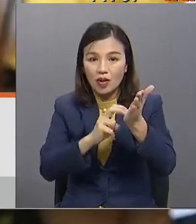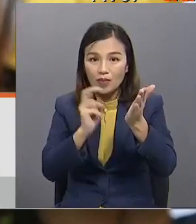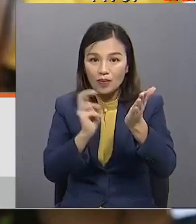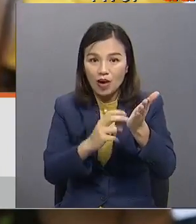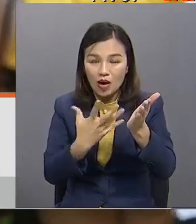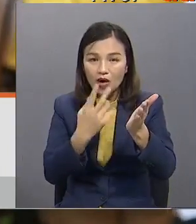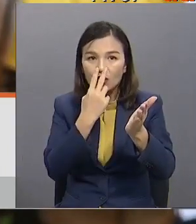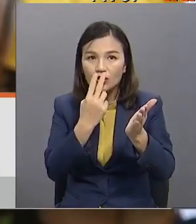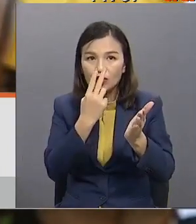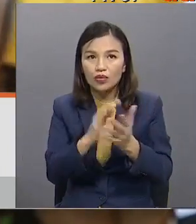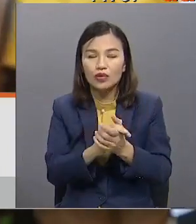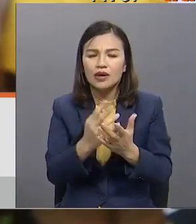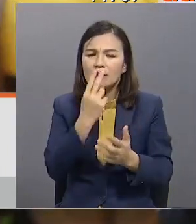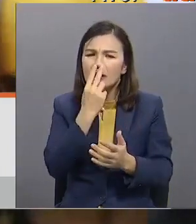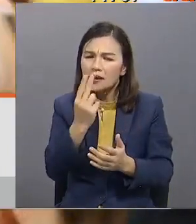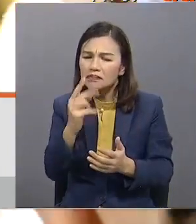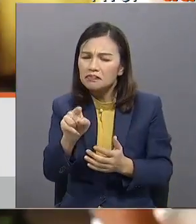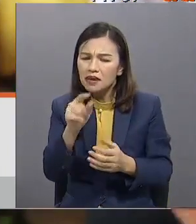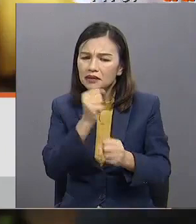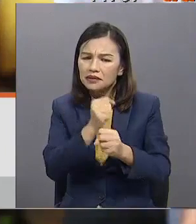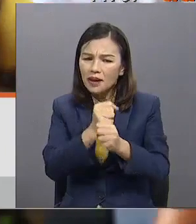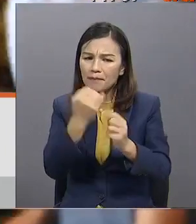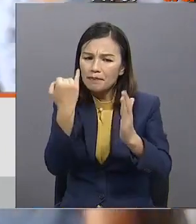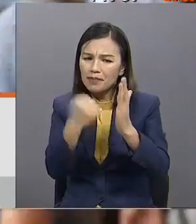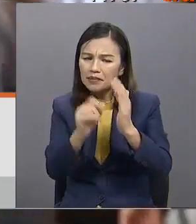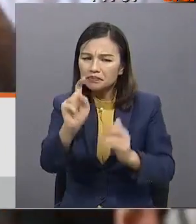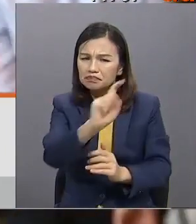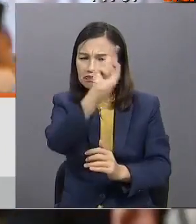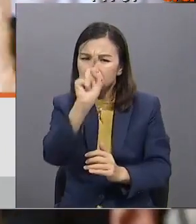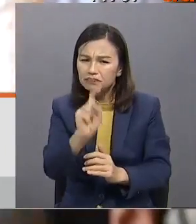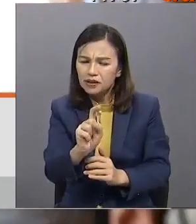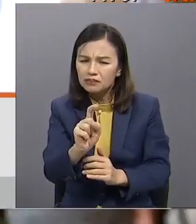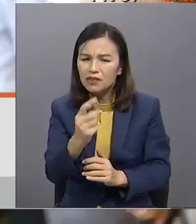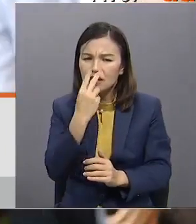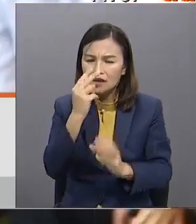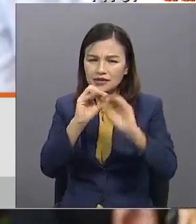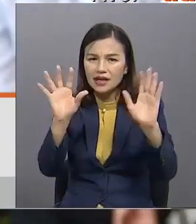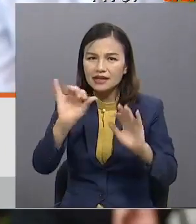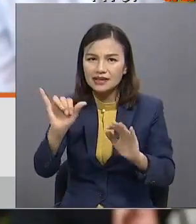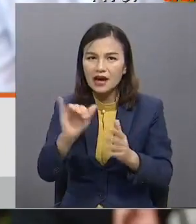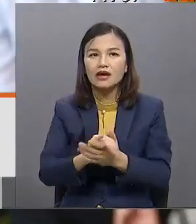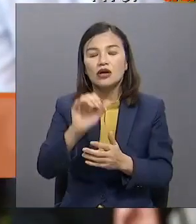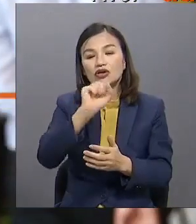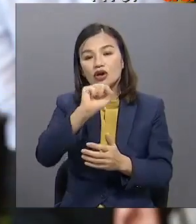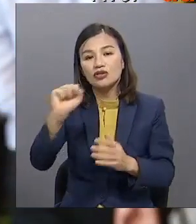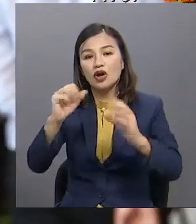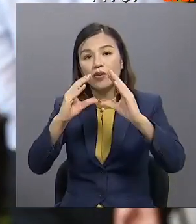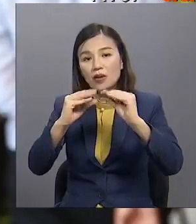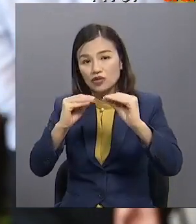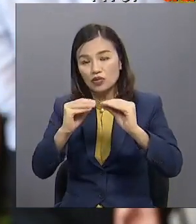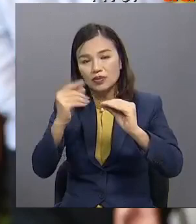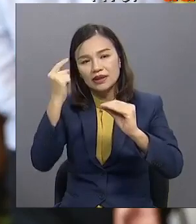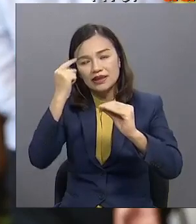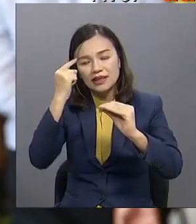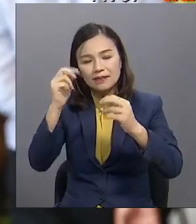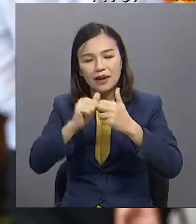ม่ปรากฏเหตุอันควรสงสัยตามที่กล่าวหาประธานสภาผู้แทนราษฎรจึงมั่นใจว่าจะไม่กระทบต่องานของสภาผู้แทนราษฎ